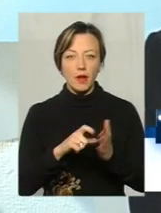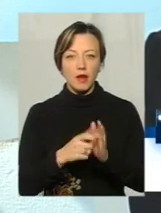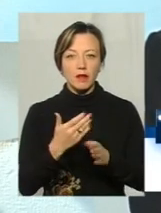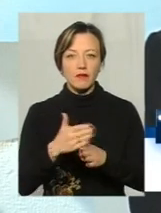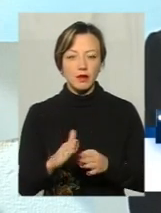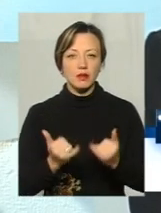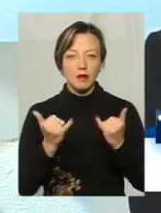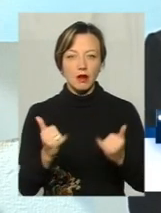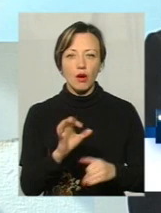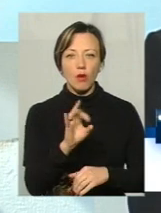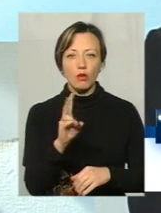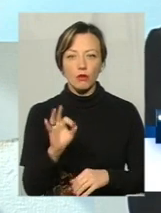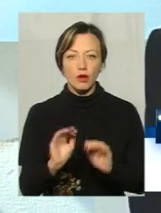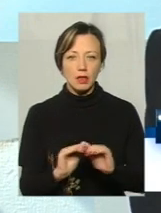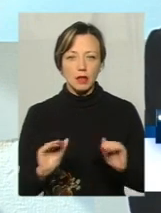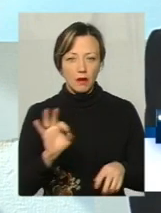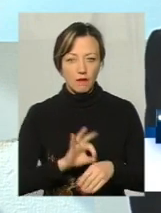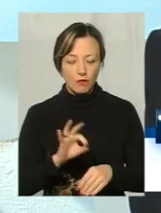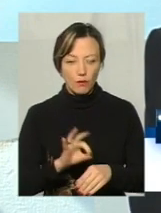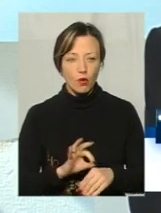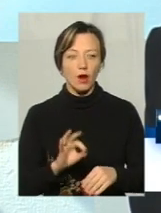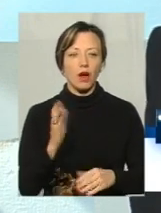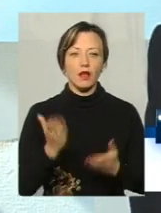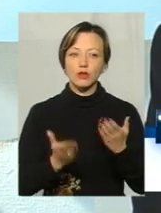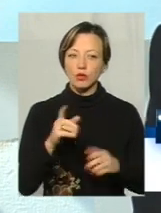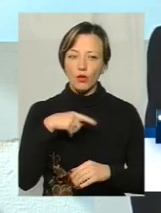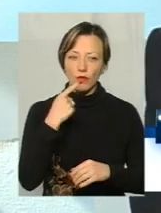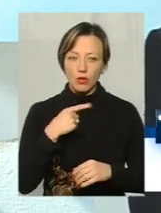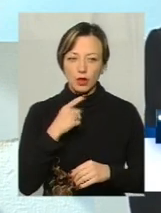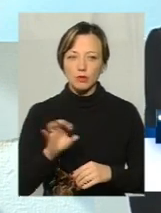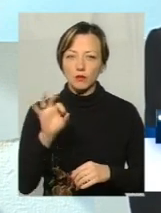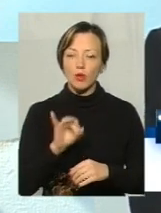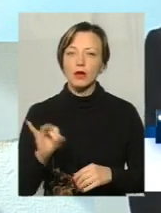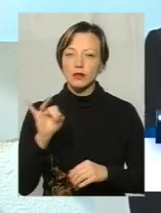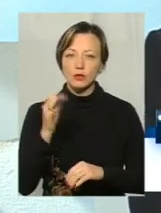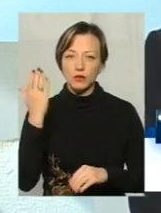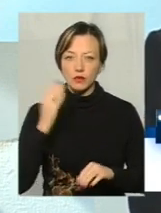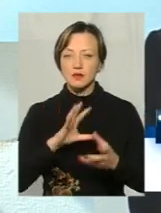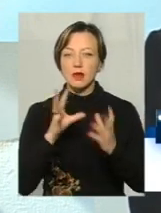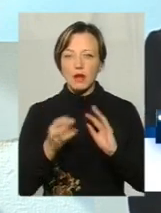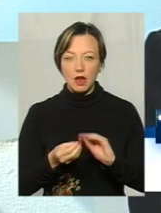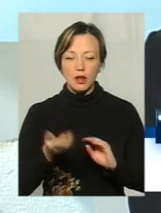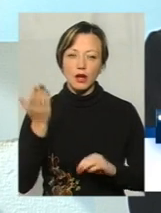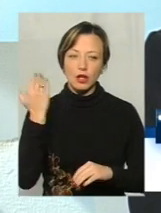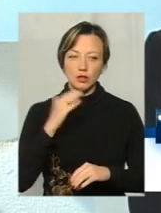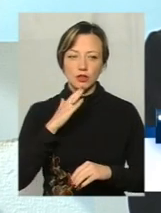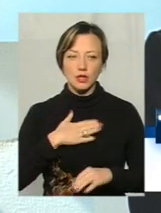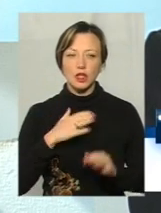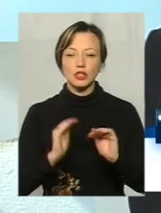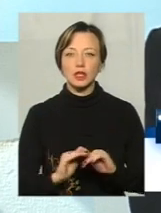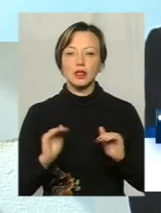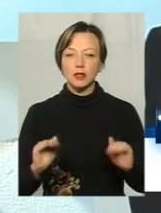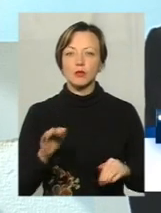для онкодітей. А якщо говорити про історію, то взагалі раніше наші дітки